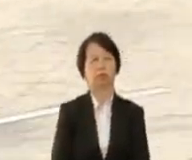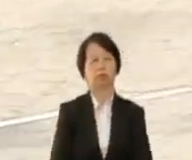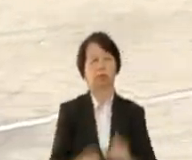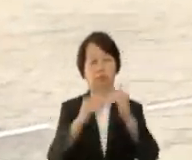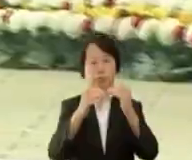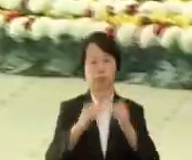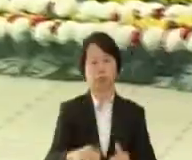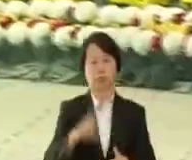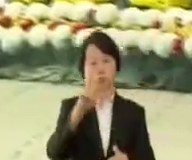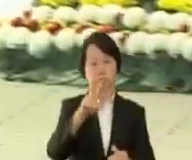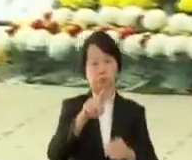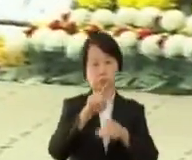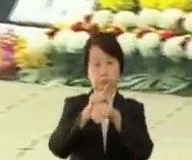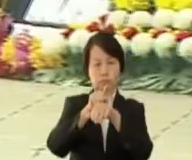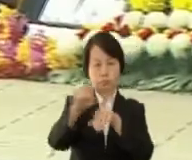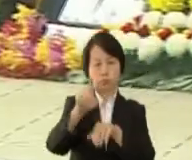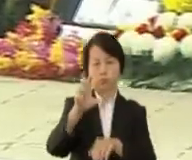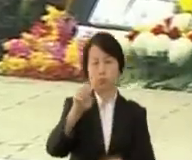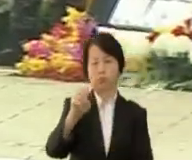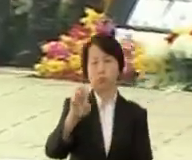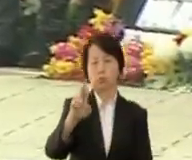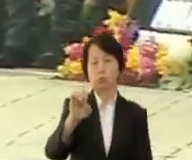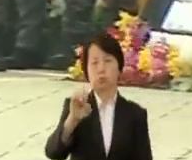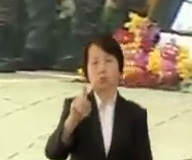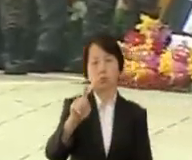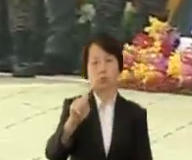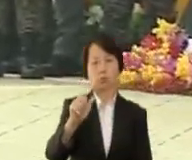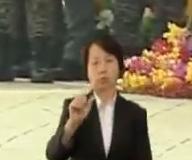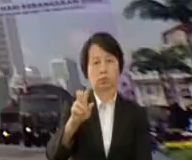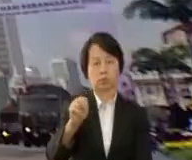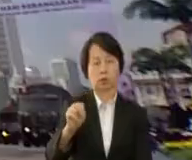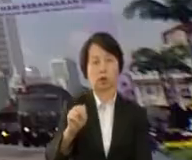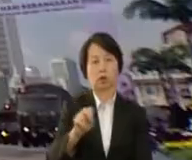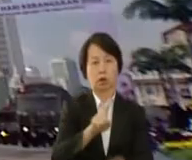Diikuti dengan 2 buah meriam Olinken. Meriam ini digunakan untuk pertahanan udara.